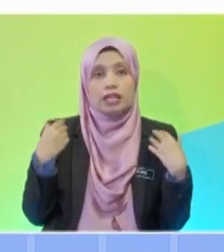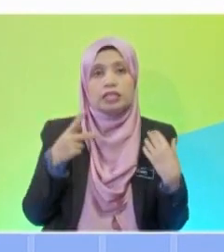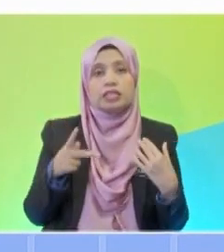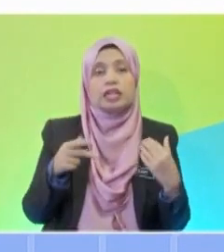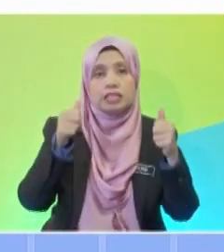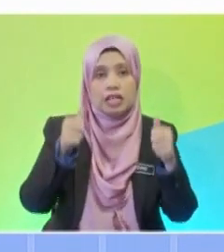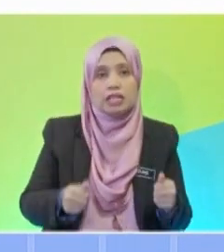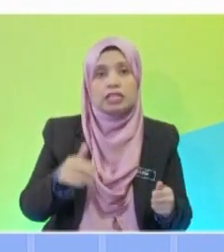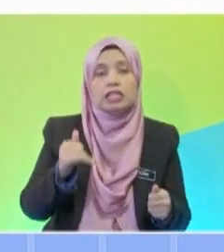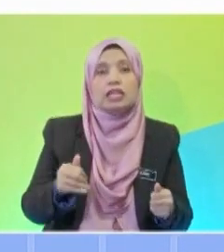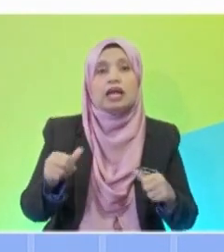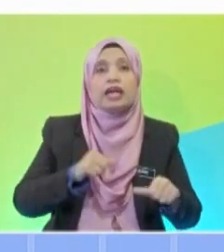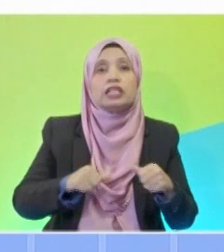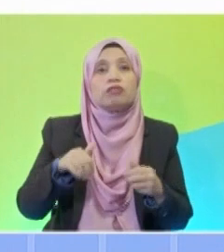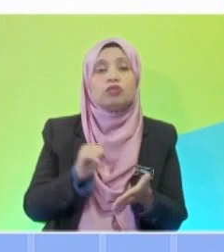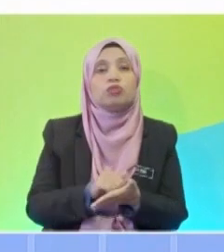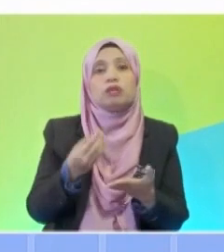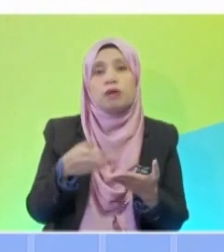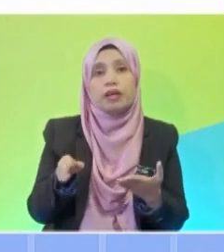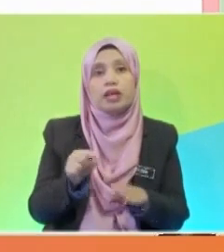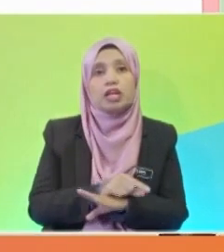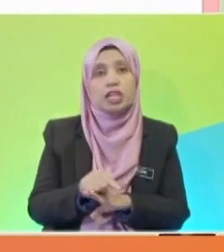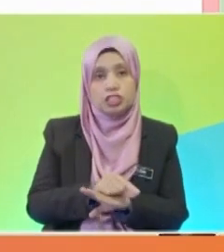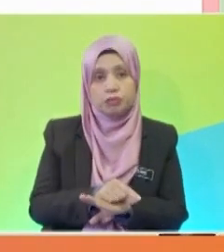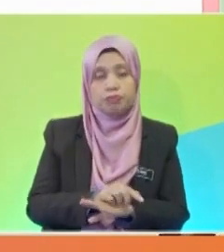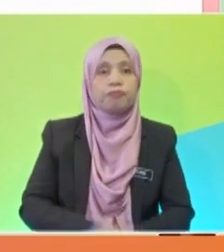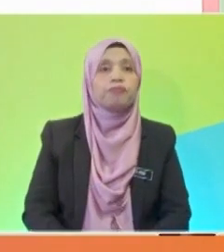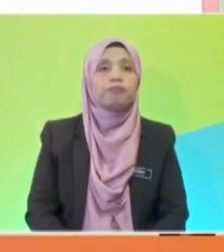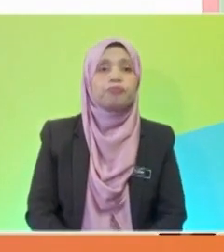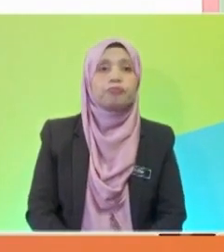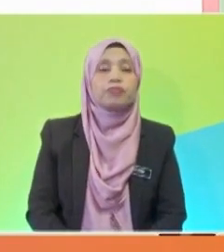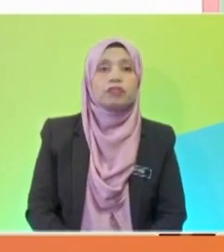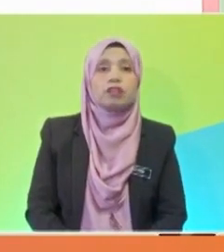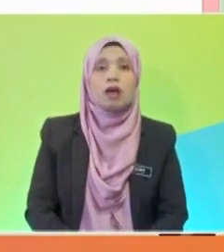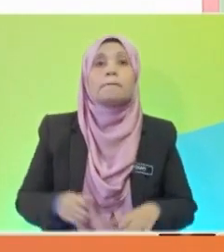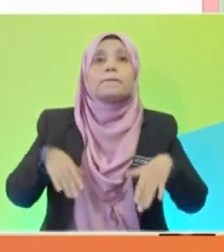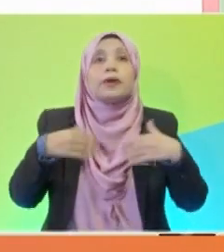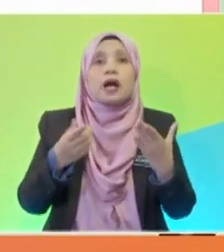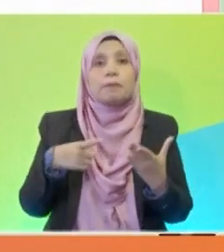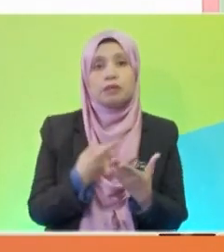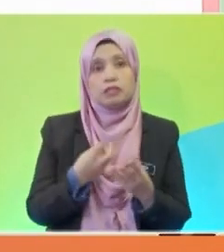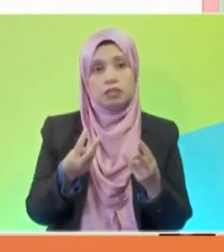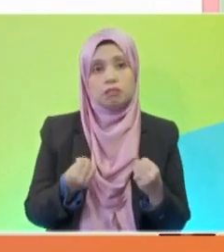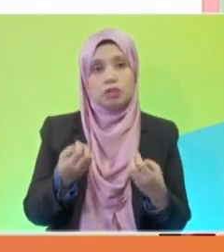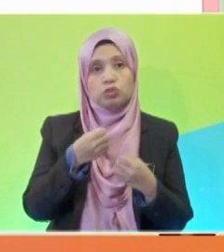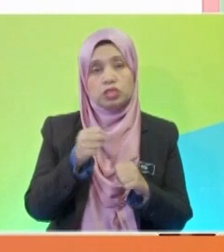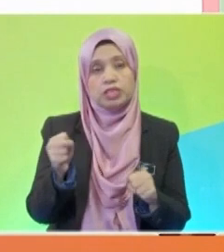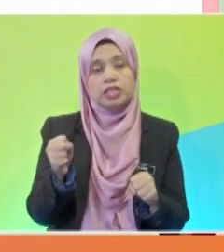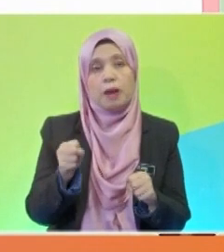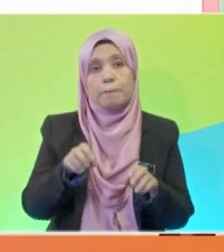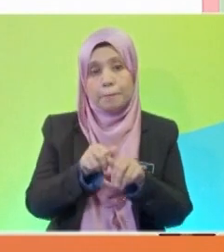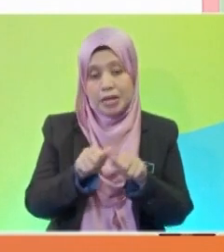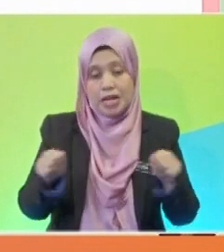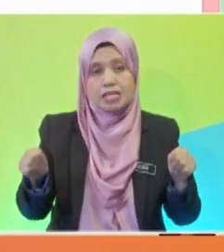yang aktif tu dibayar gaji. Itu contoh. Okey. Seterusnya kita pergi kepada bagaimana kita nak sediakan akaun pengasingan untung rugi. Okey,